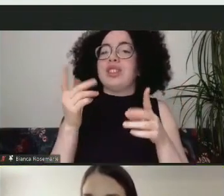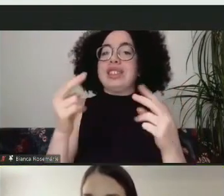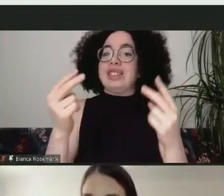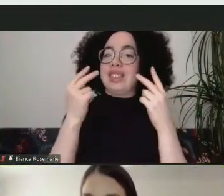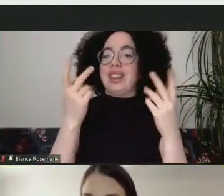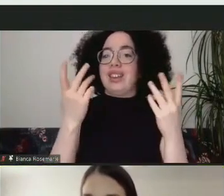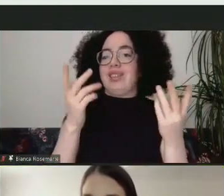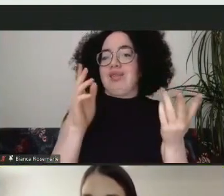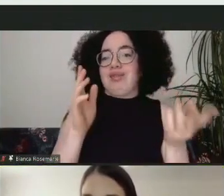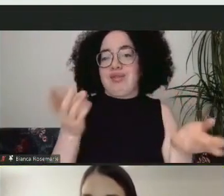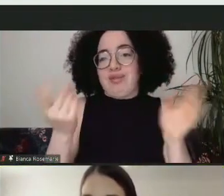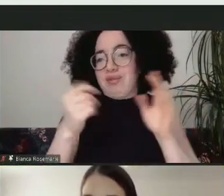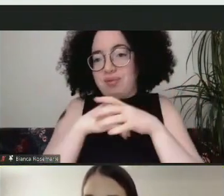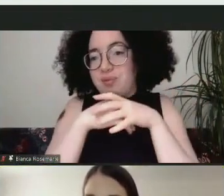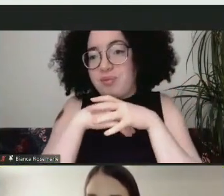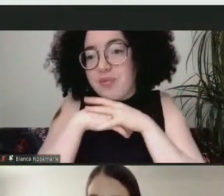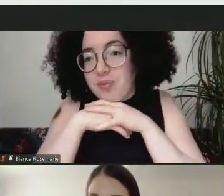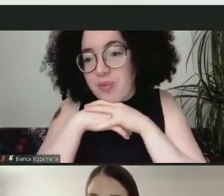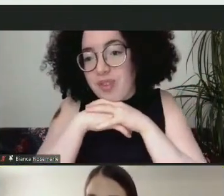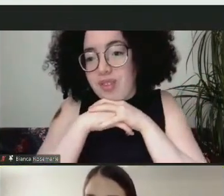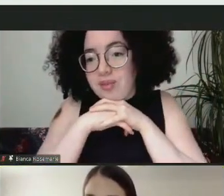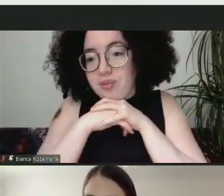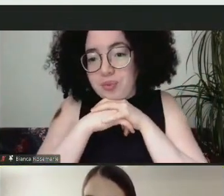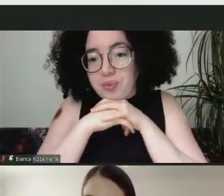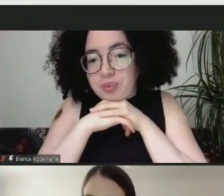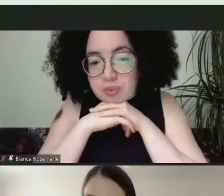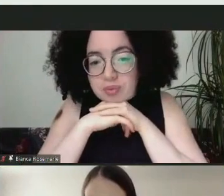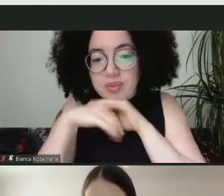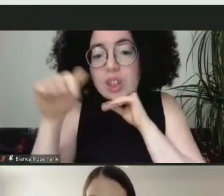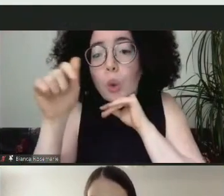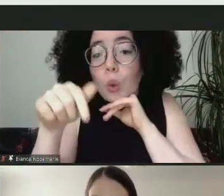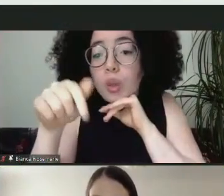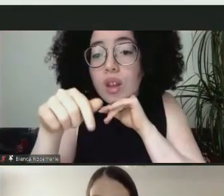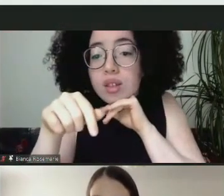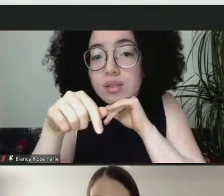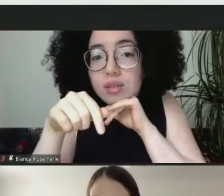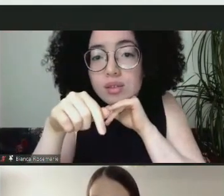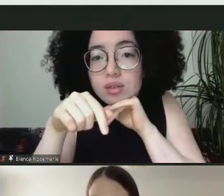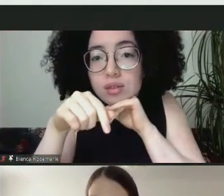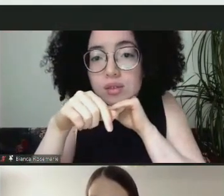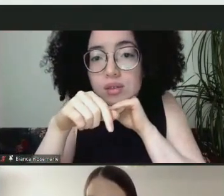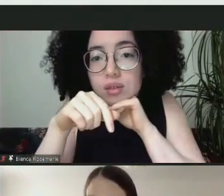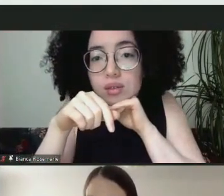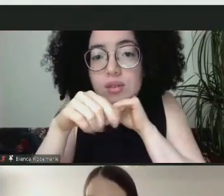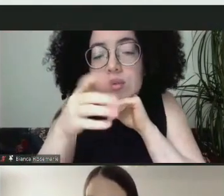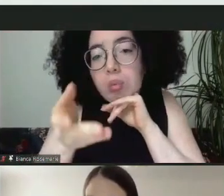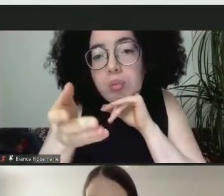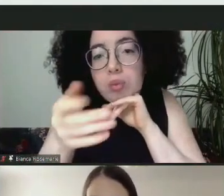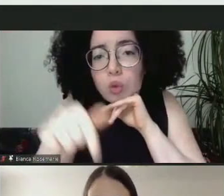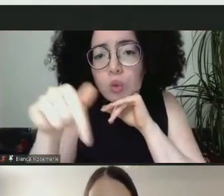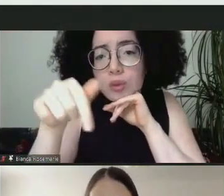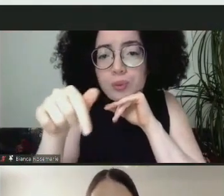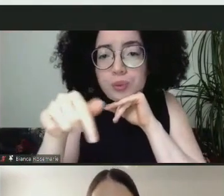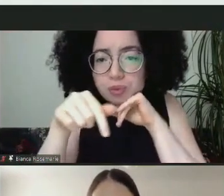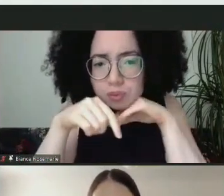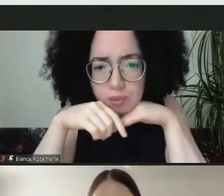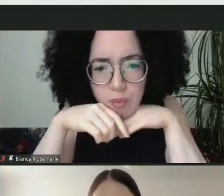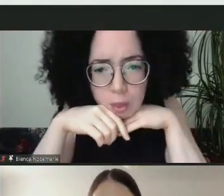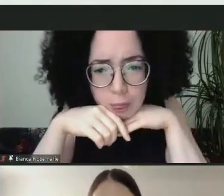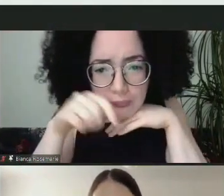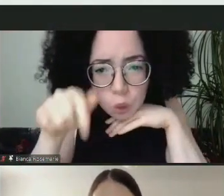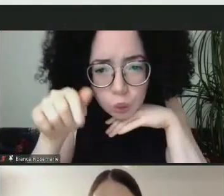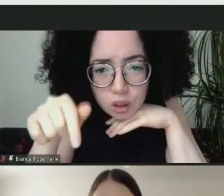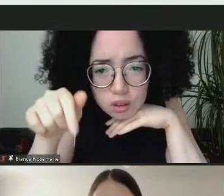Eben, da sieht man gut, dass auch Gehörlose ein Gefühl für Musik haben. Und ist weiter unten.